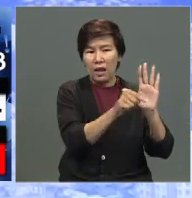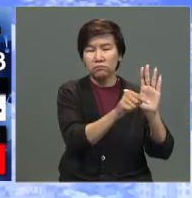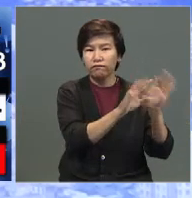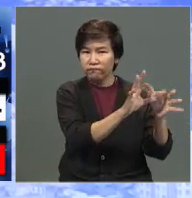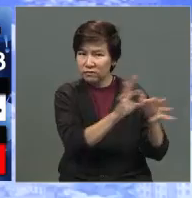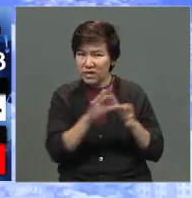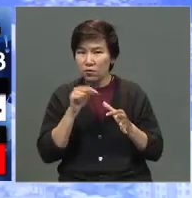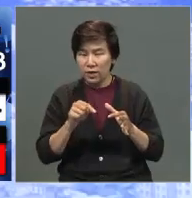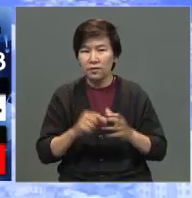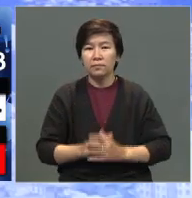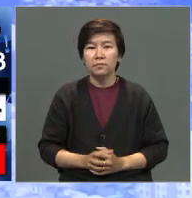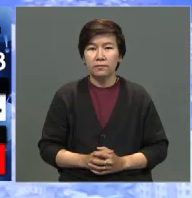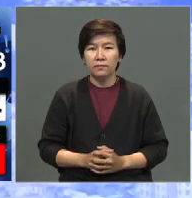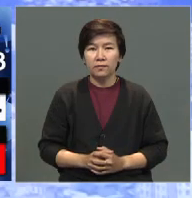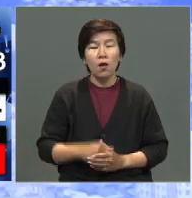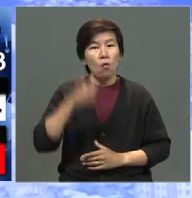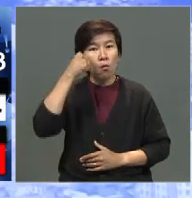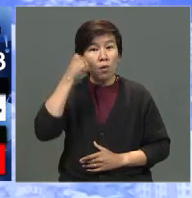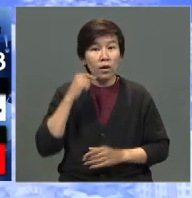เดือนก็เพราะตรงนี้นะครับเราใช้ประสบการณ์ของการที่เคยมีมาก่อนในประทศประสบการณ์ในประเทศไทยเองด้วยนะครับเพราะฉะนั้นรุ่นที่คำว่ารุ่นหรือว่าเป็นGen